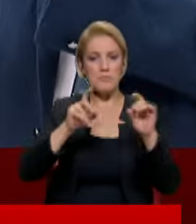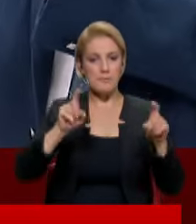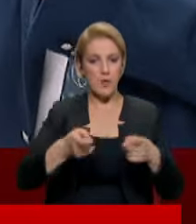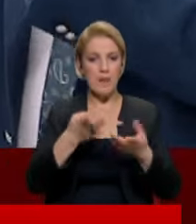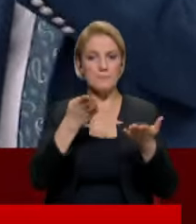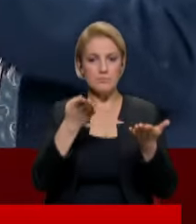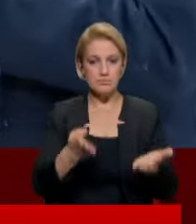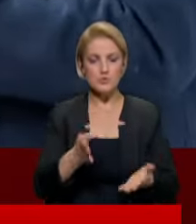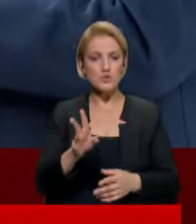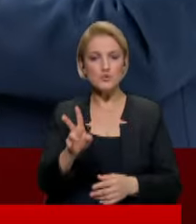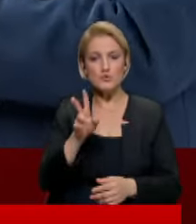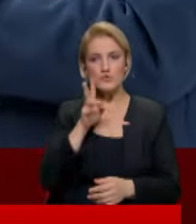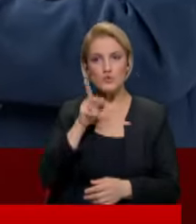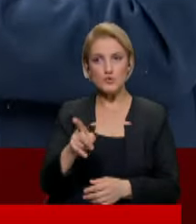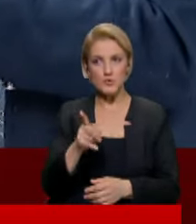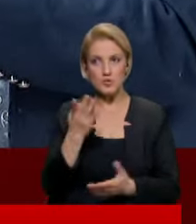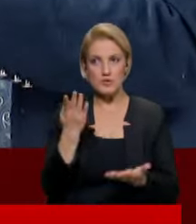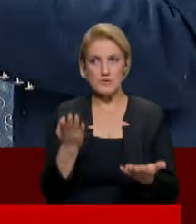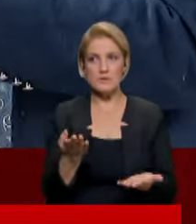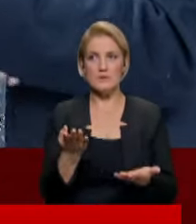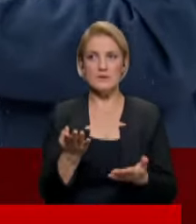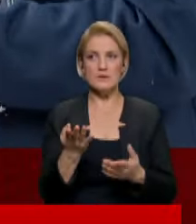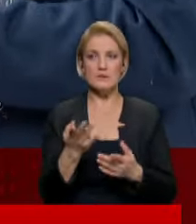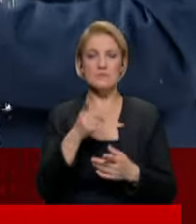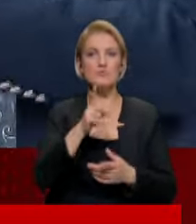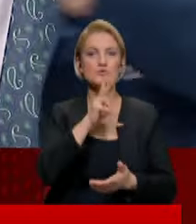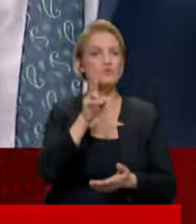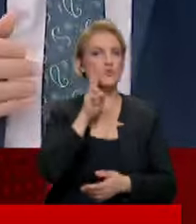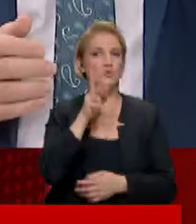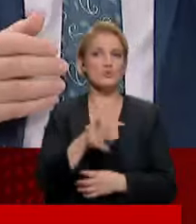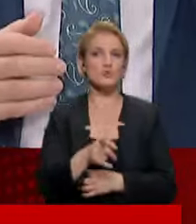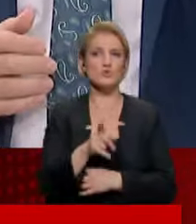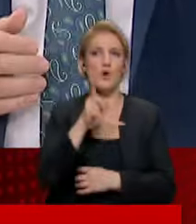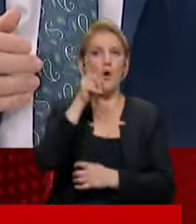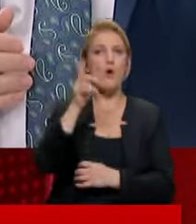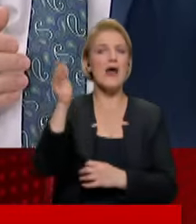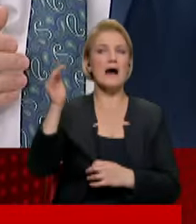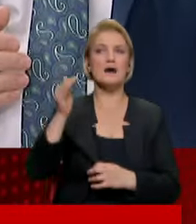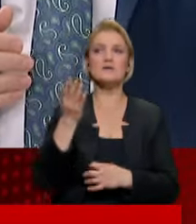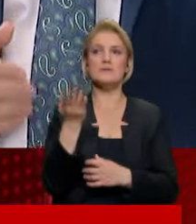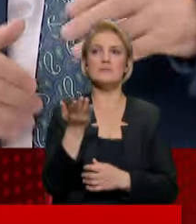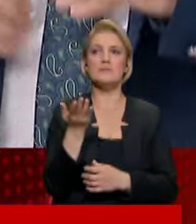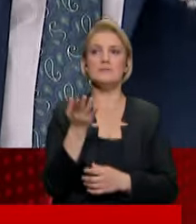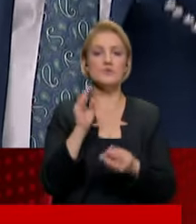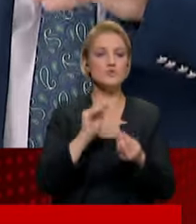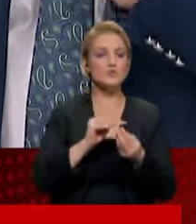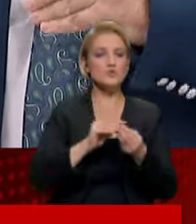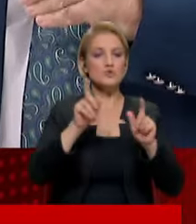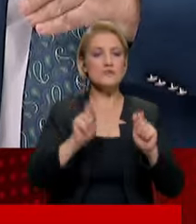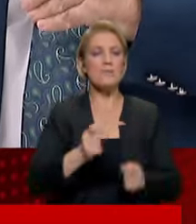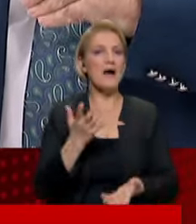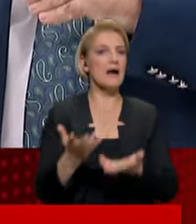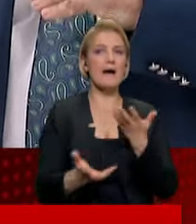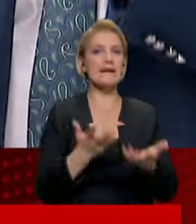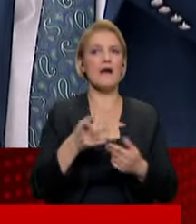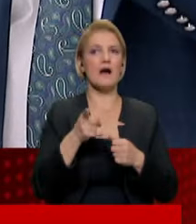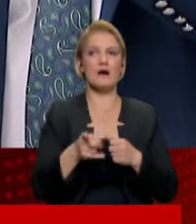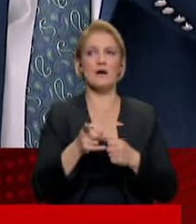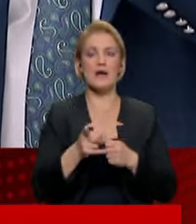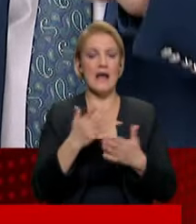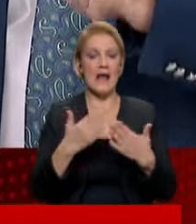bu sonuçtur infaza geldiği zaman bu bir sonuç Oraya gelene kadar suç işleme kaynaklarını